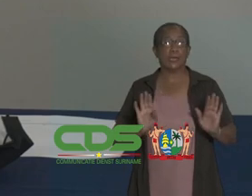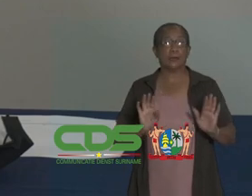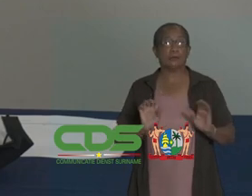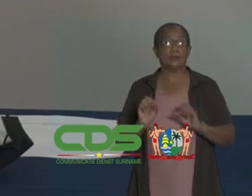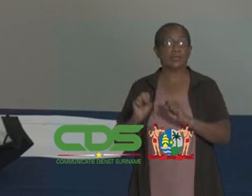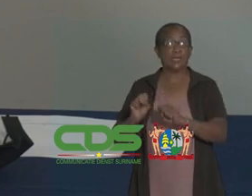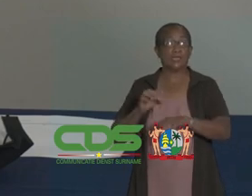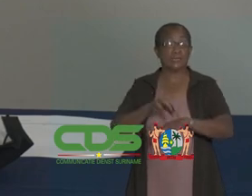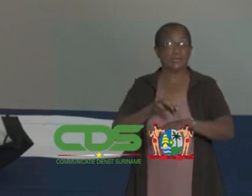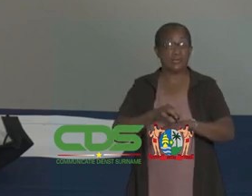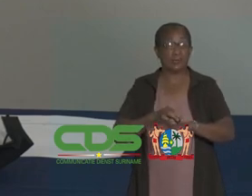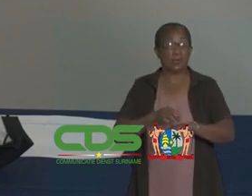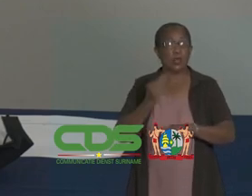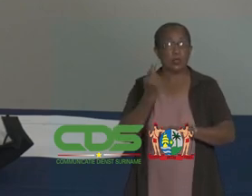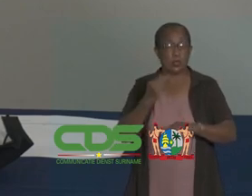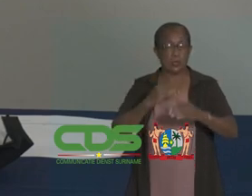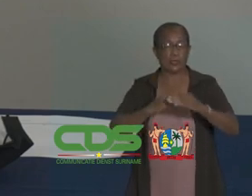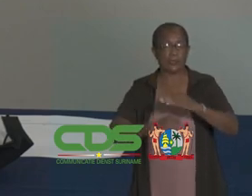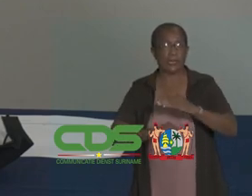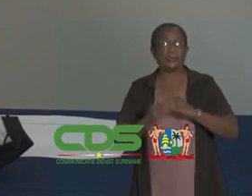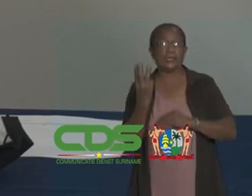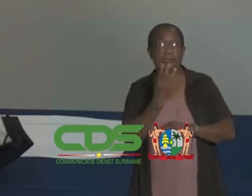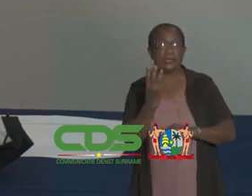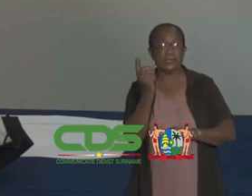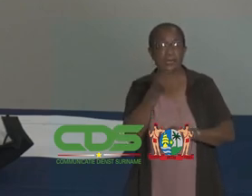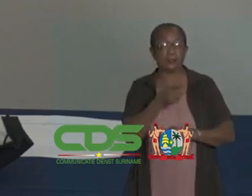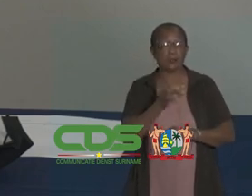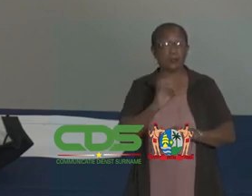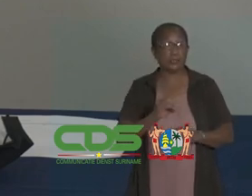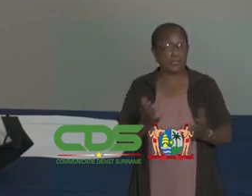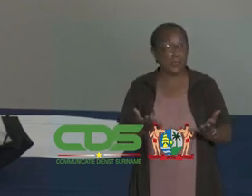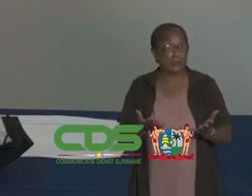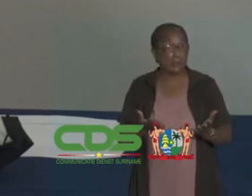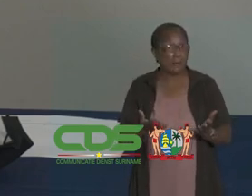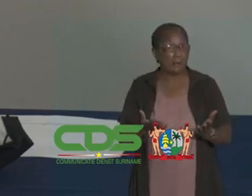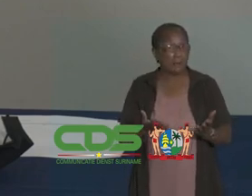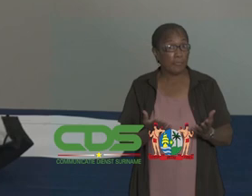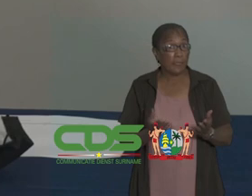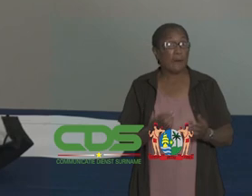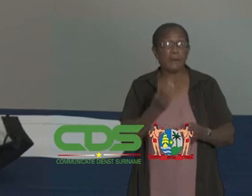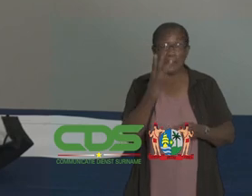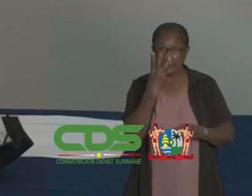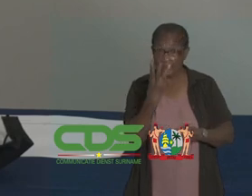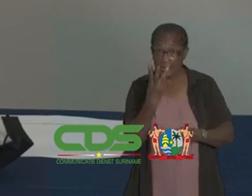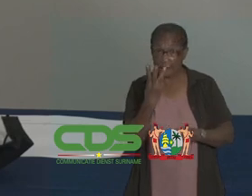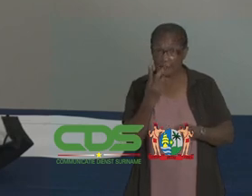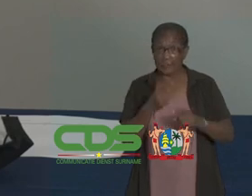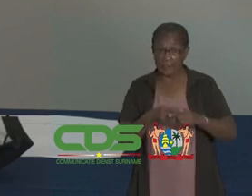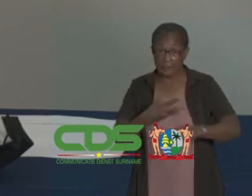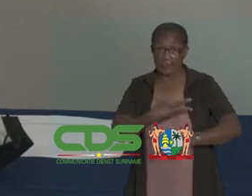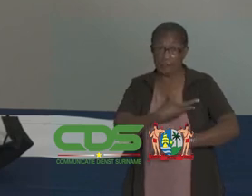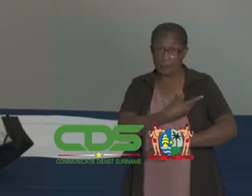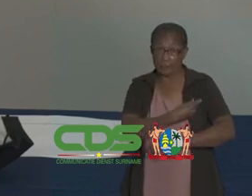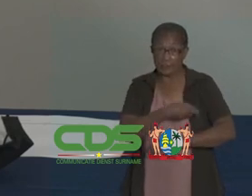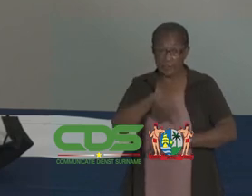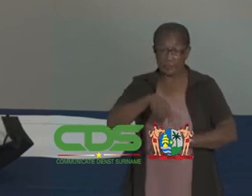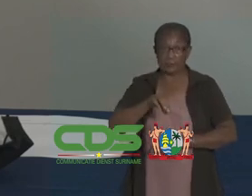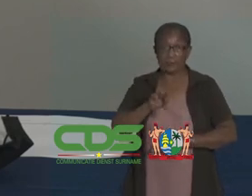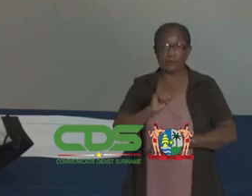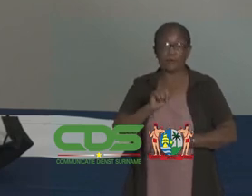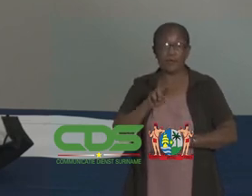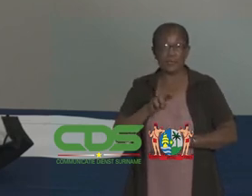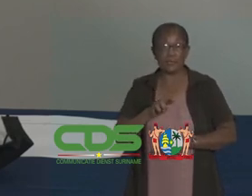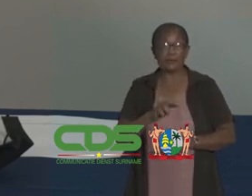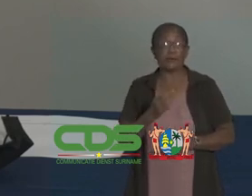Assin, voorzitter van het coördinatieteam, heeft tijdens de persconferentie van donderdag 16 december